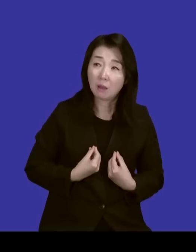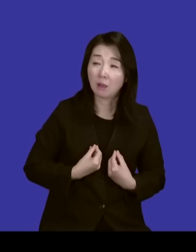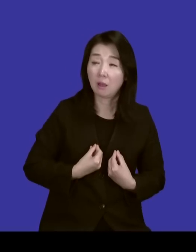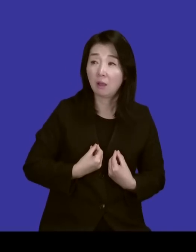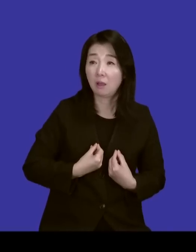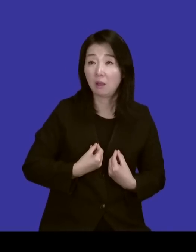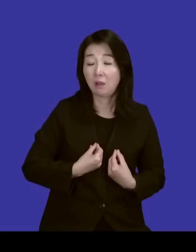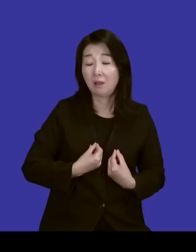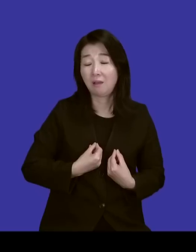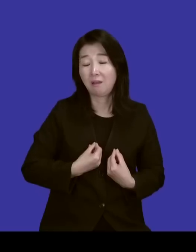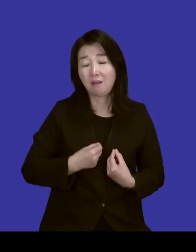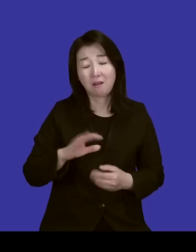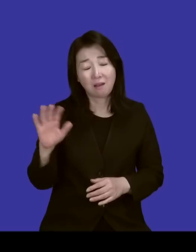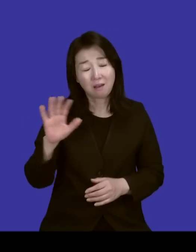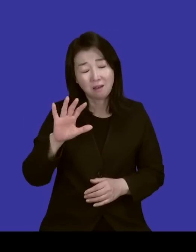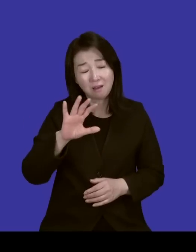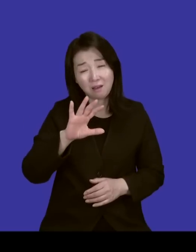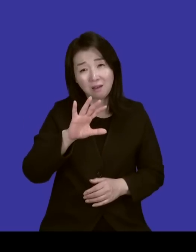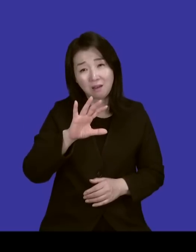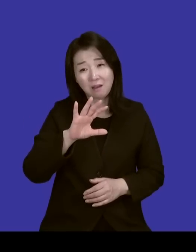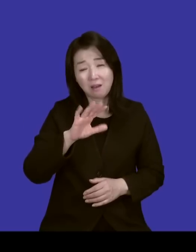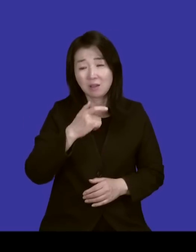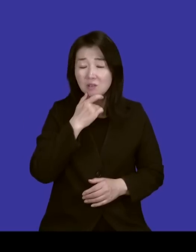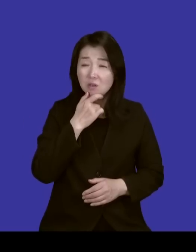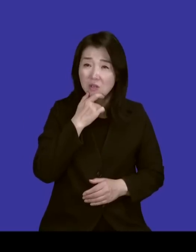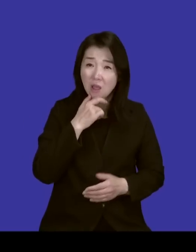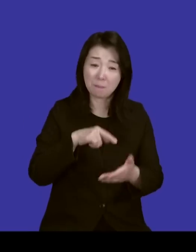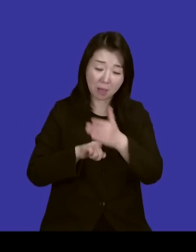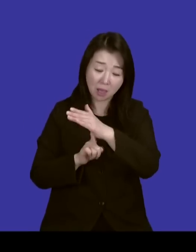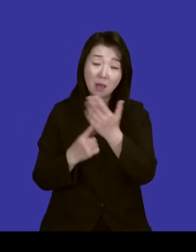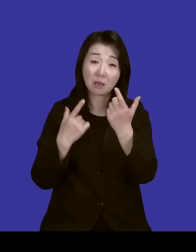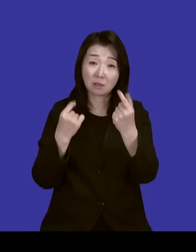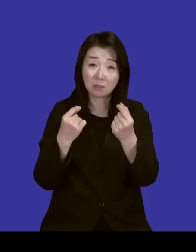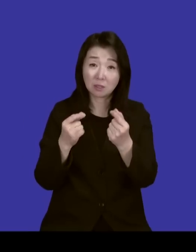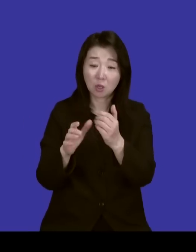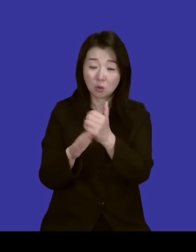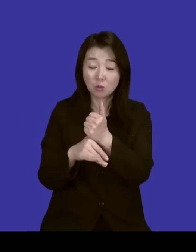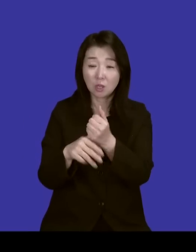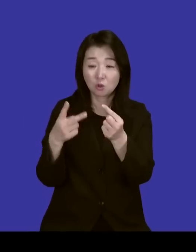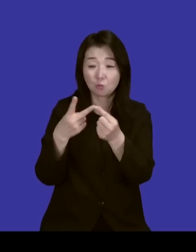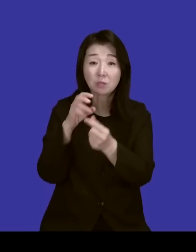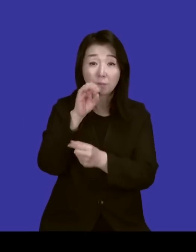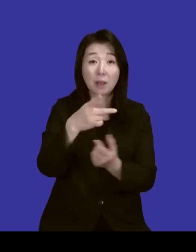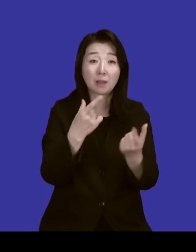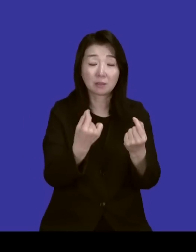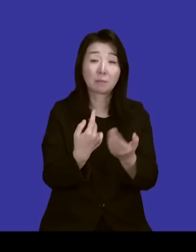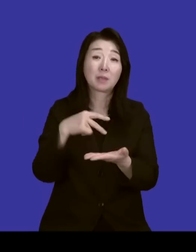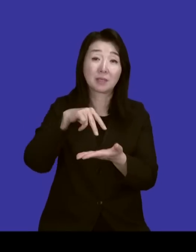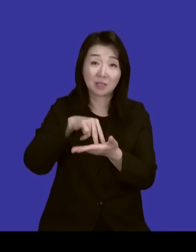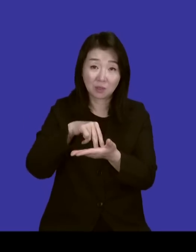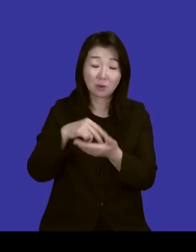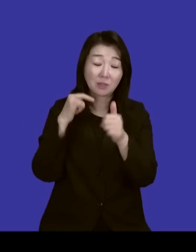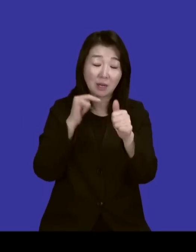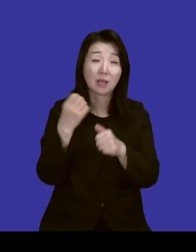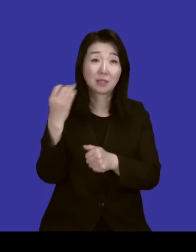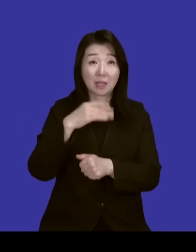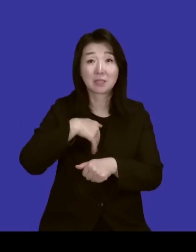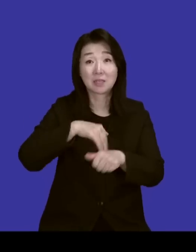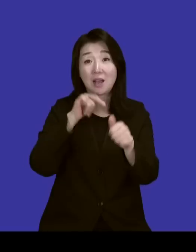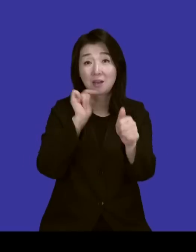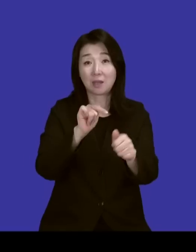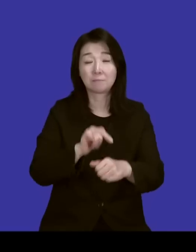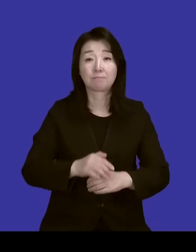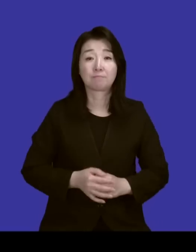싶고. 근데 하나님은 계속해서 요나에게 두 번째 말씀하신 것처럼 네. 일어나라고, 예, 예. 일어나라고, 다시 가라고. 네.